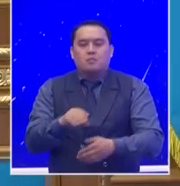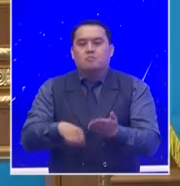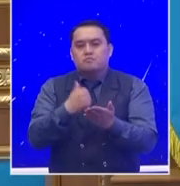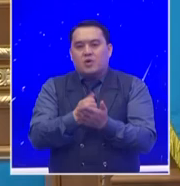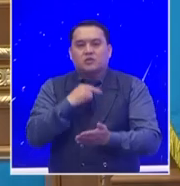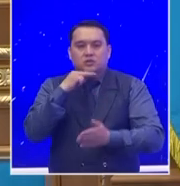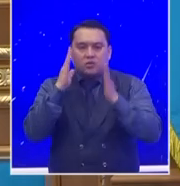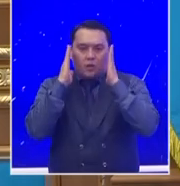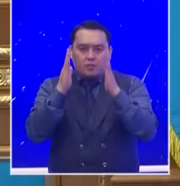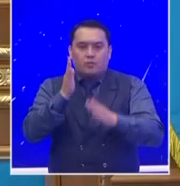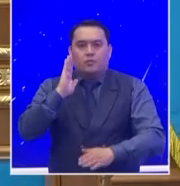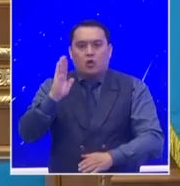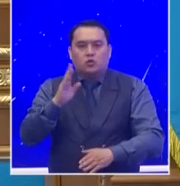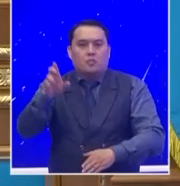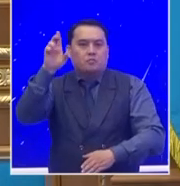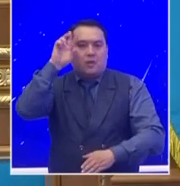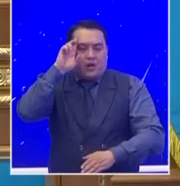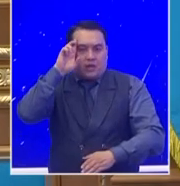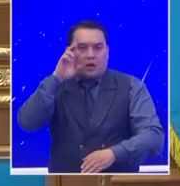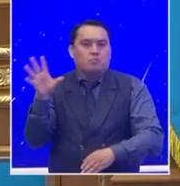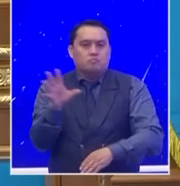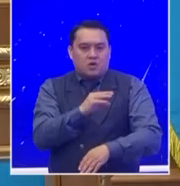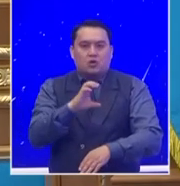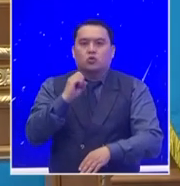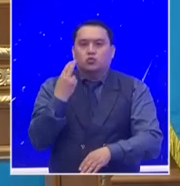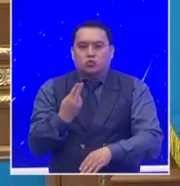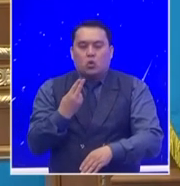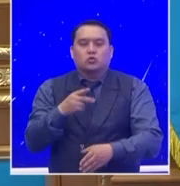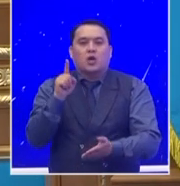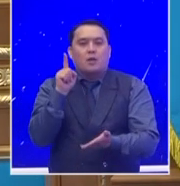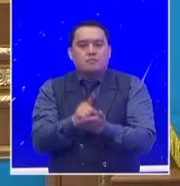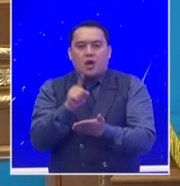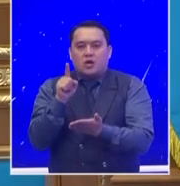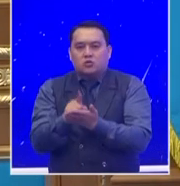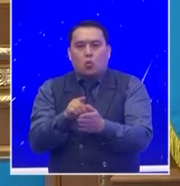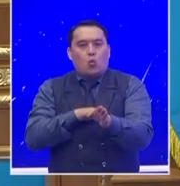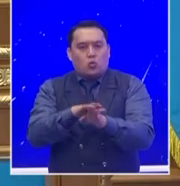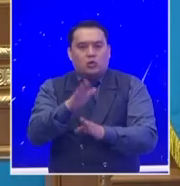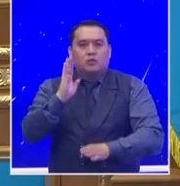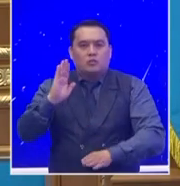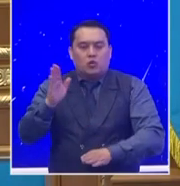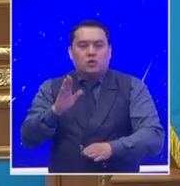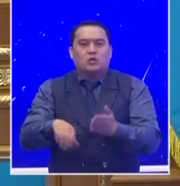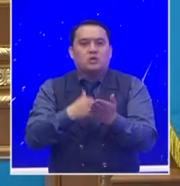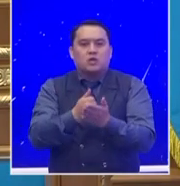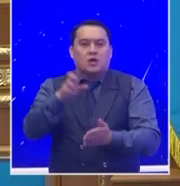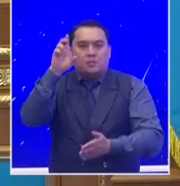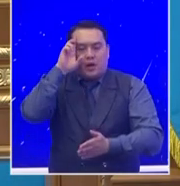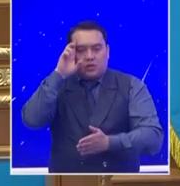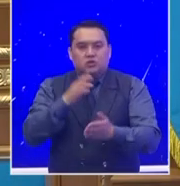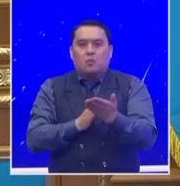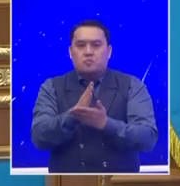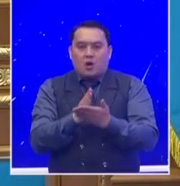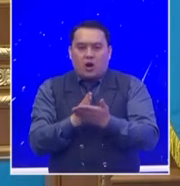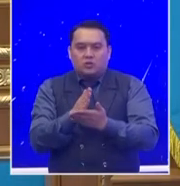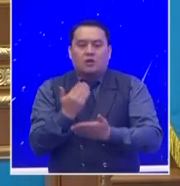назарда ұстаймыз. Мемлекет барлық әлеуметтік міндеттемелерін орындайды. Елбасымыздың сарабдал